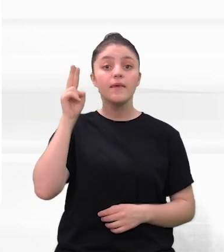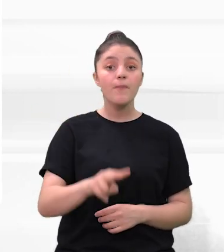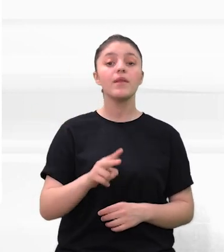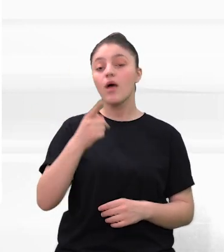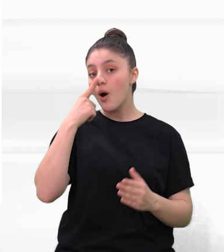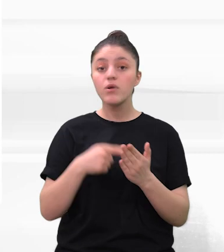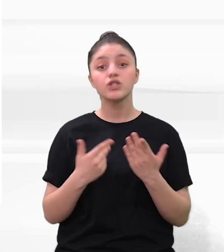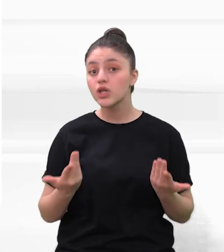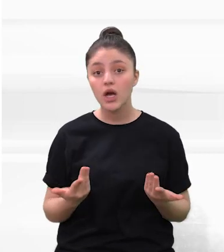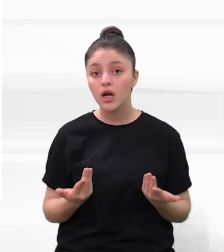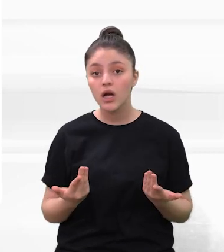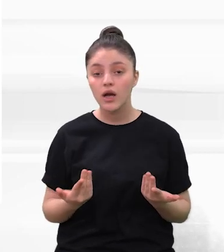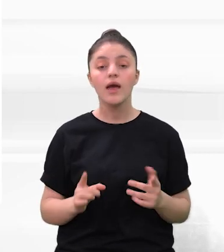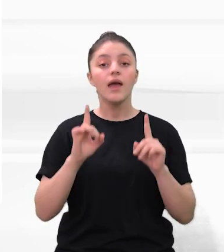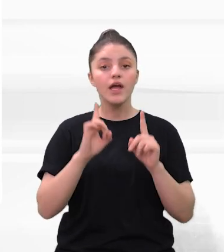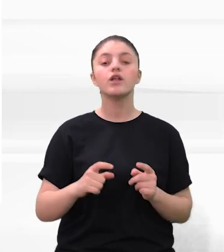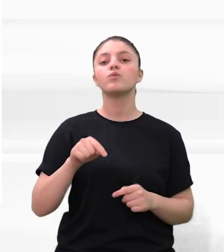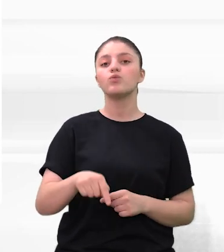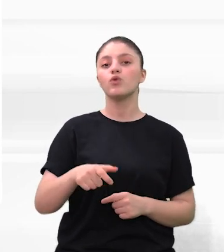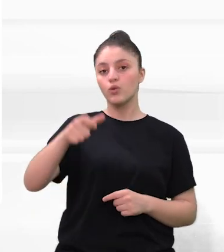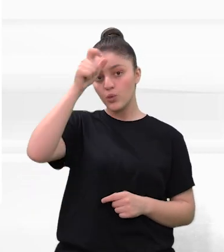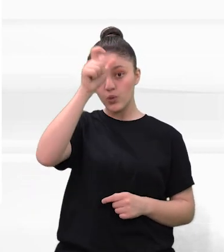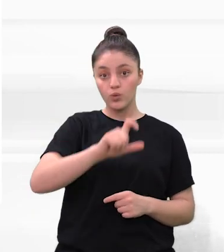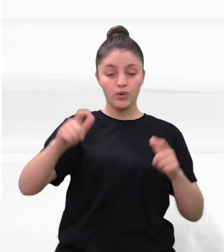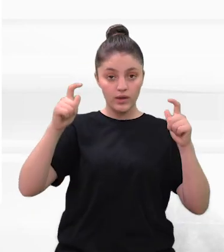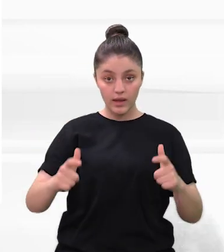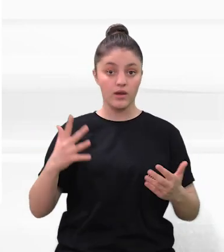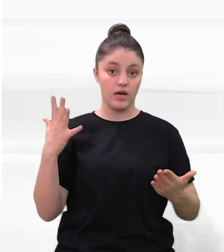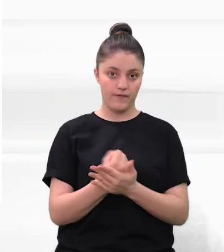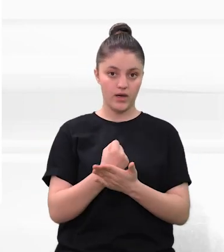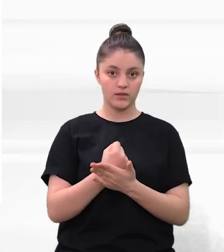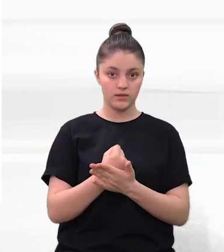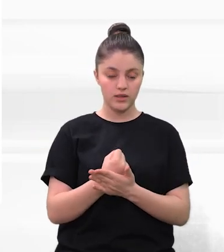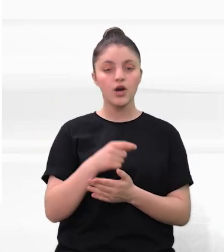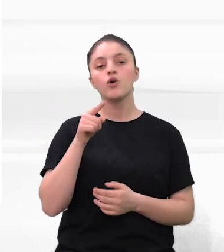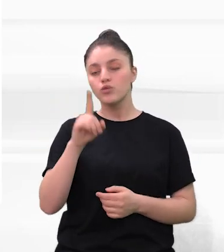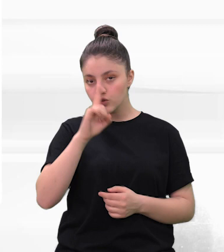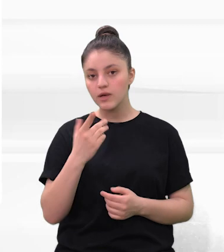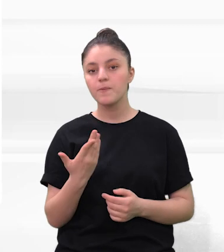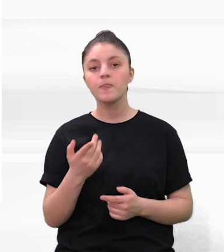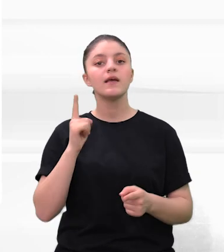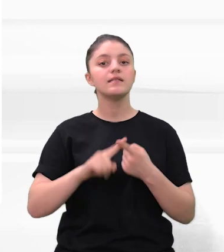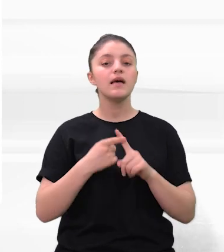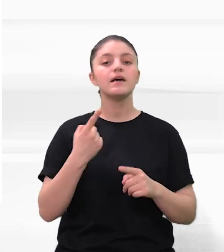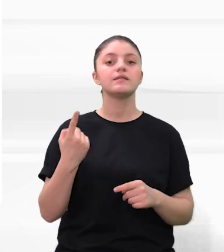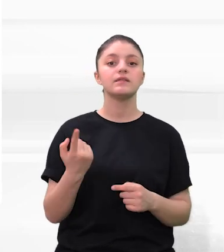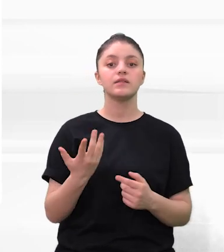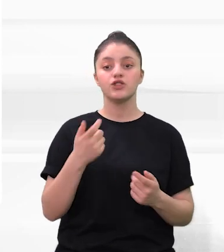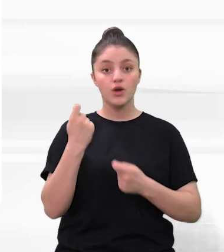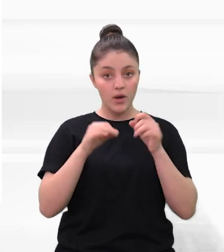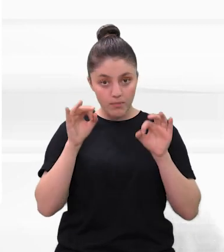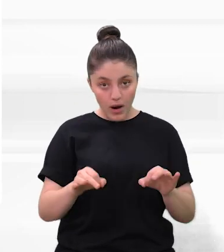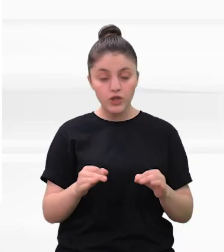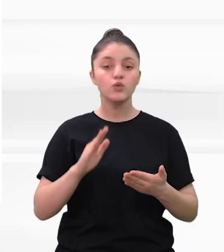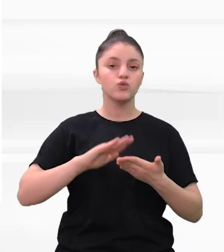yemin edilmesinin amacı önceliğin ülkenin kurtarılması yani zaferi kazanmasına vermesi nedeniyle siyasi bir önüne geçerek